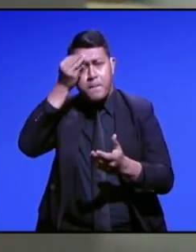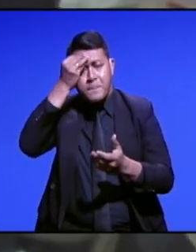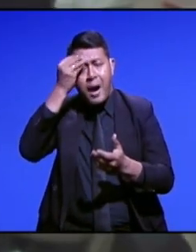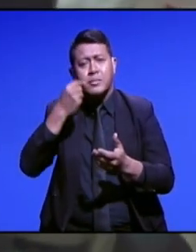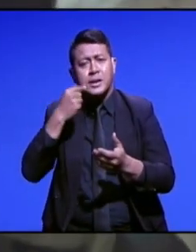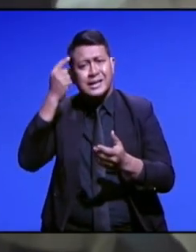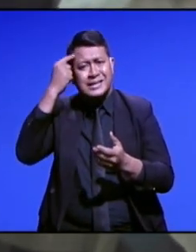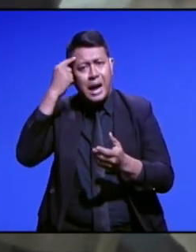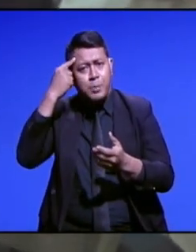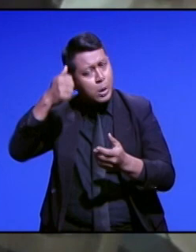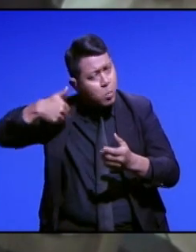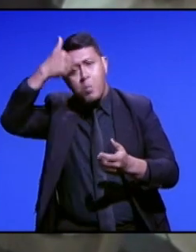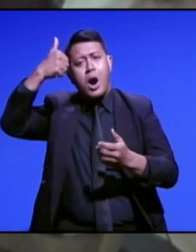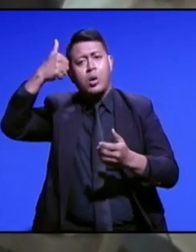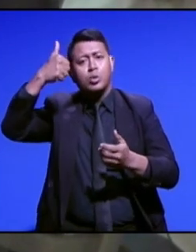cukup tinggi.